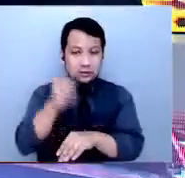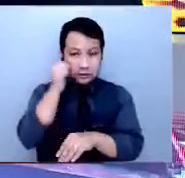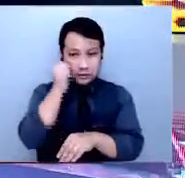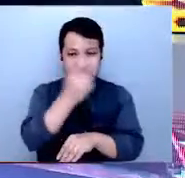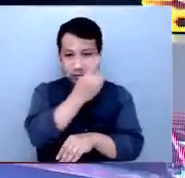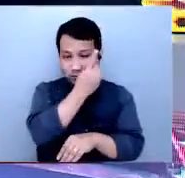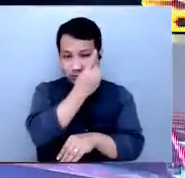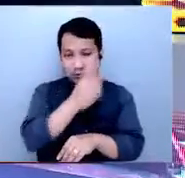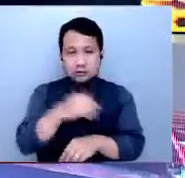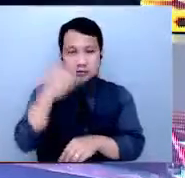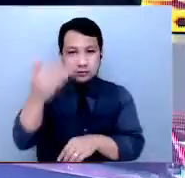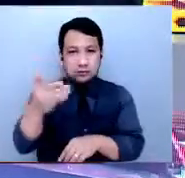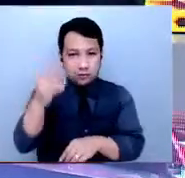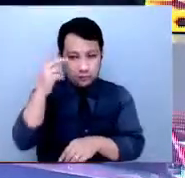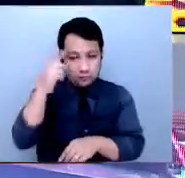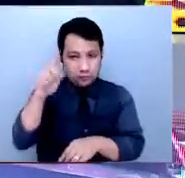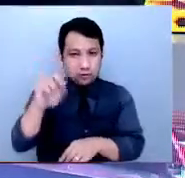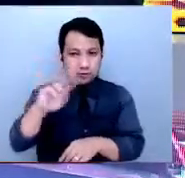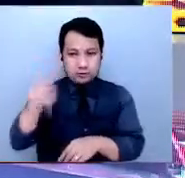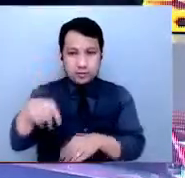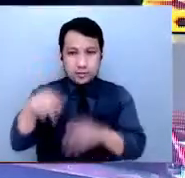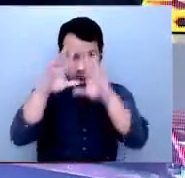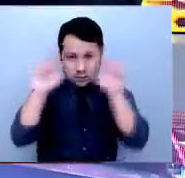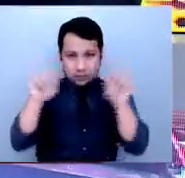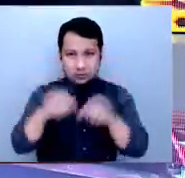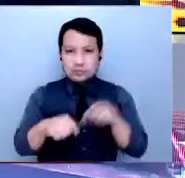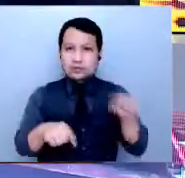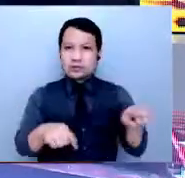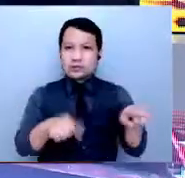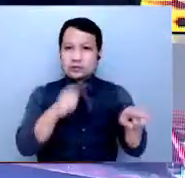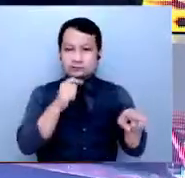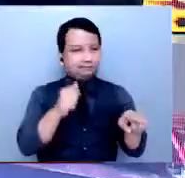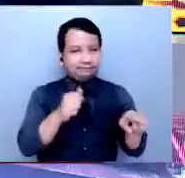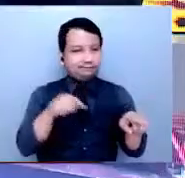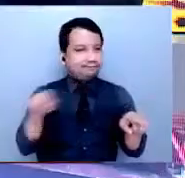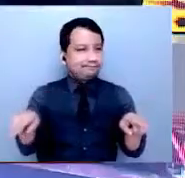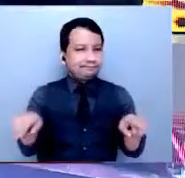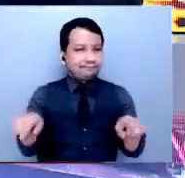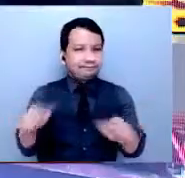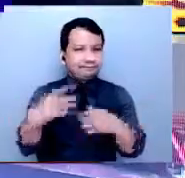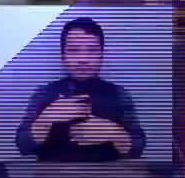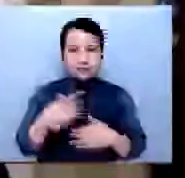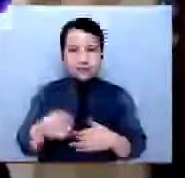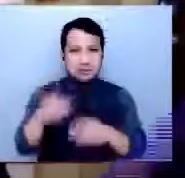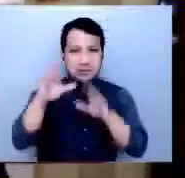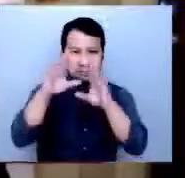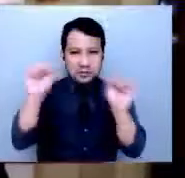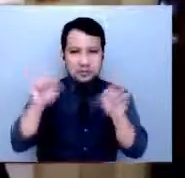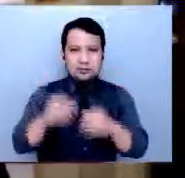sa pagka-vice-presidente. Bagay na ikinadismaya ng Pangulo.